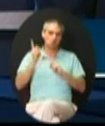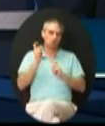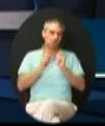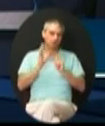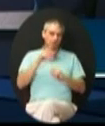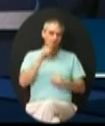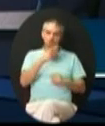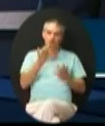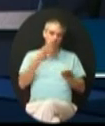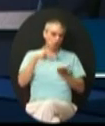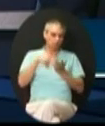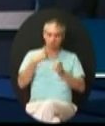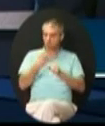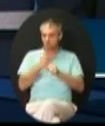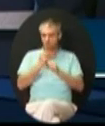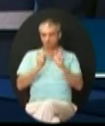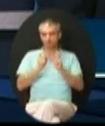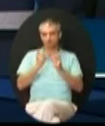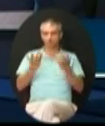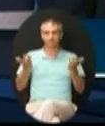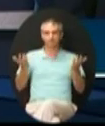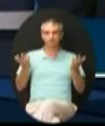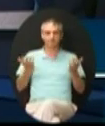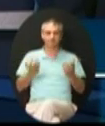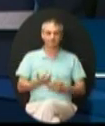אדם, גם שם עומדים ועובדים בני אדם.